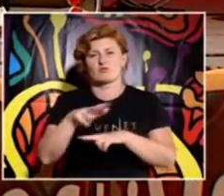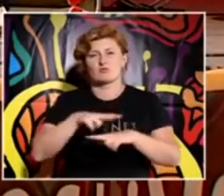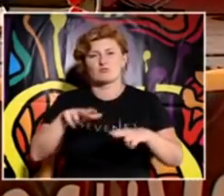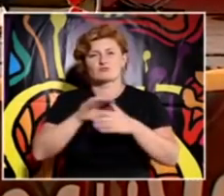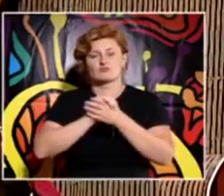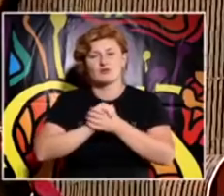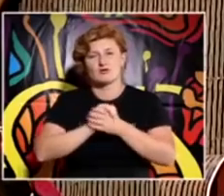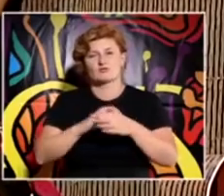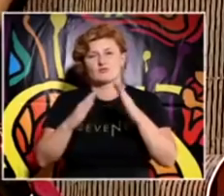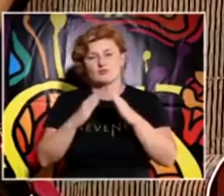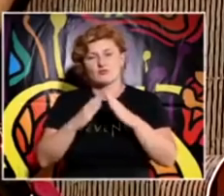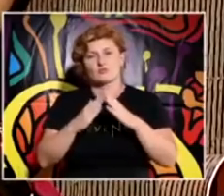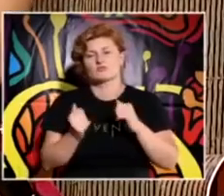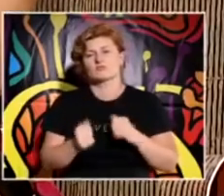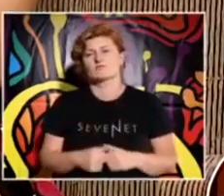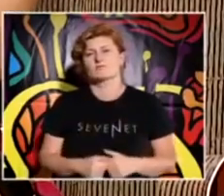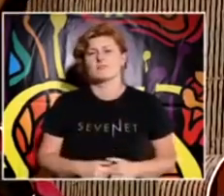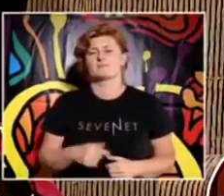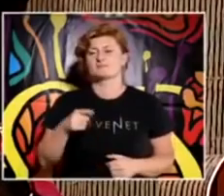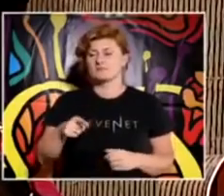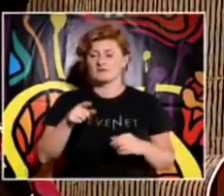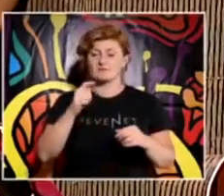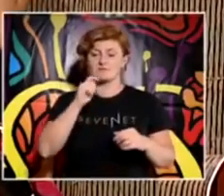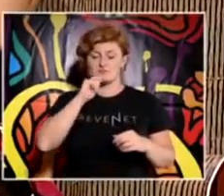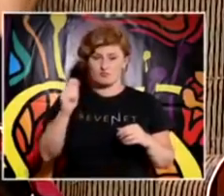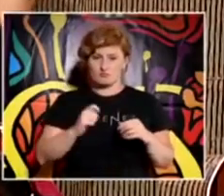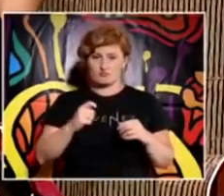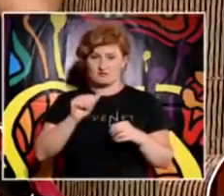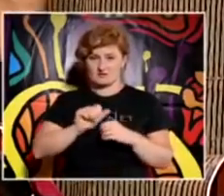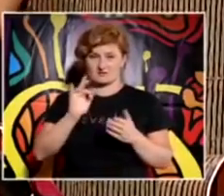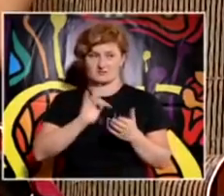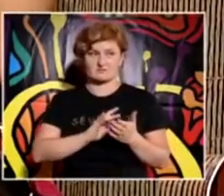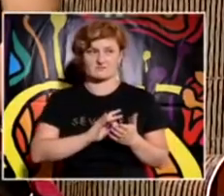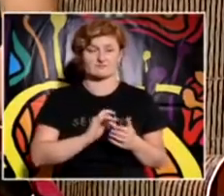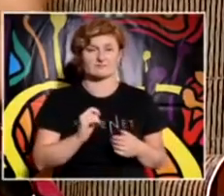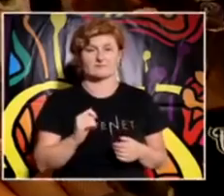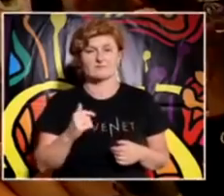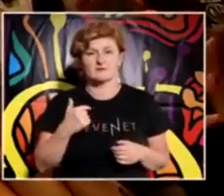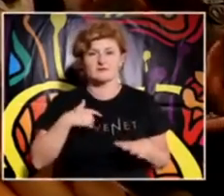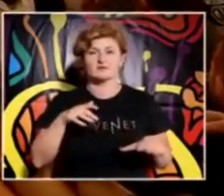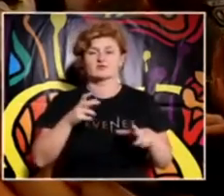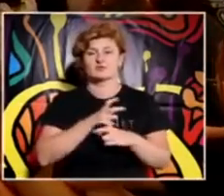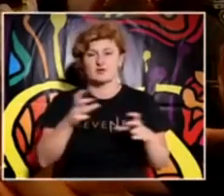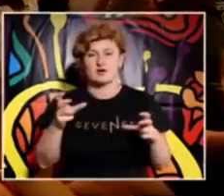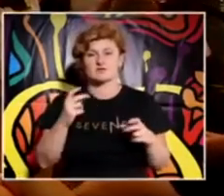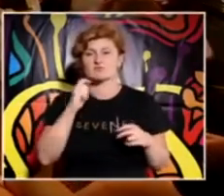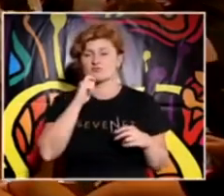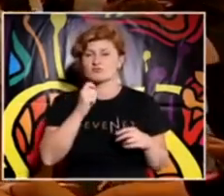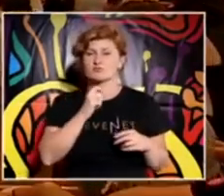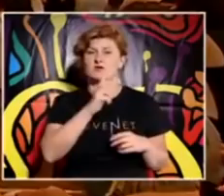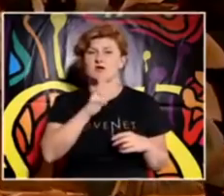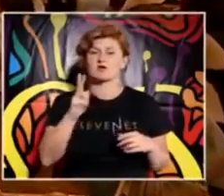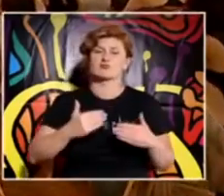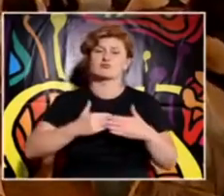domu, to, że jesteś w podróży przez ten czas i my w trakcie naszej podróży staraliśmy się każdy dzień bardzo